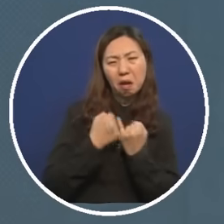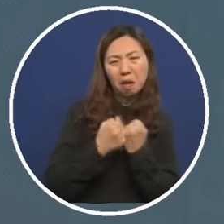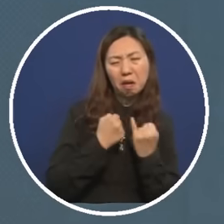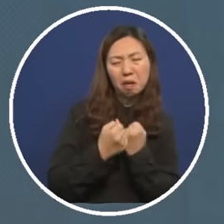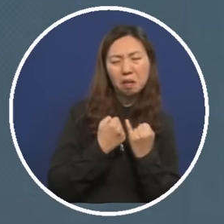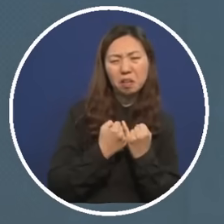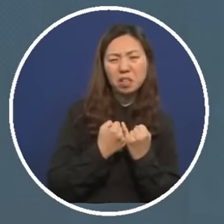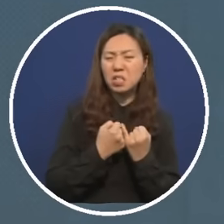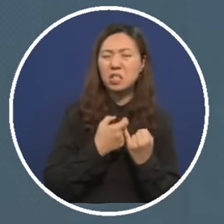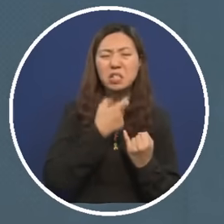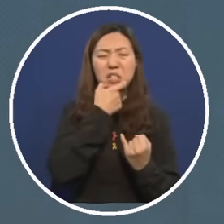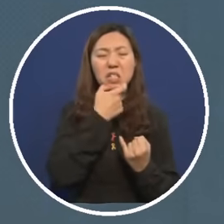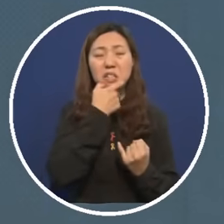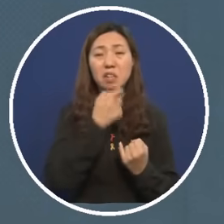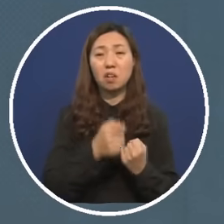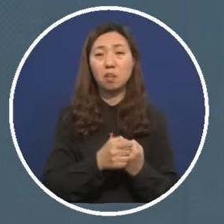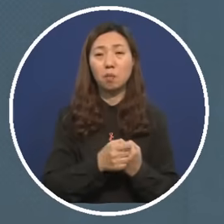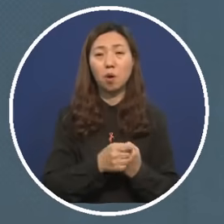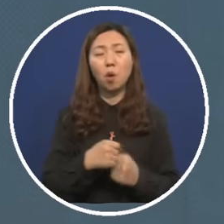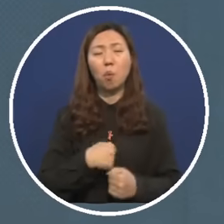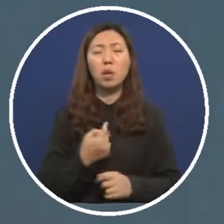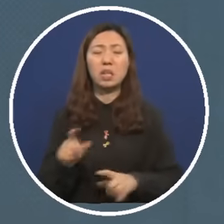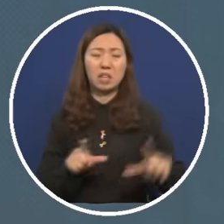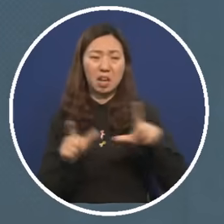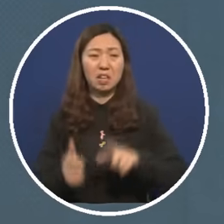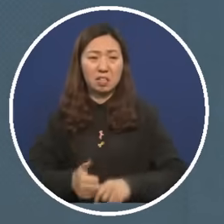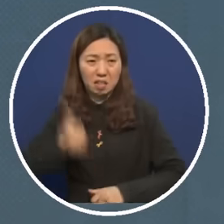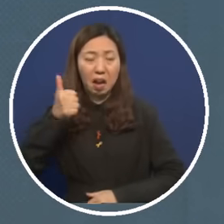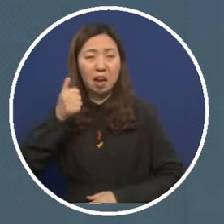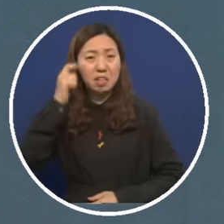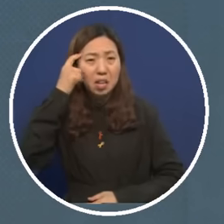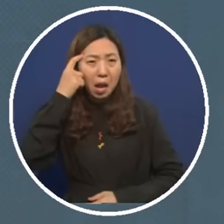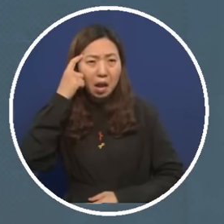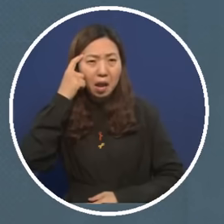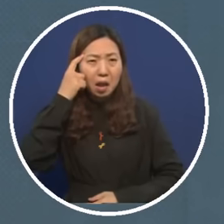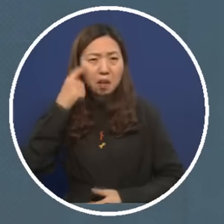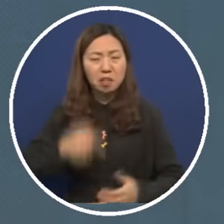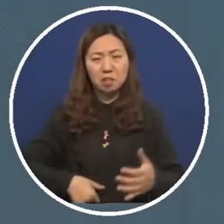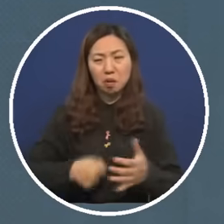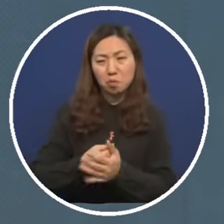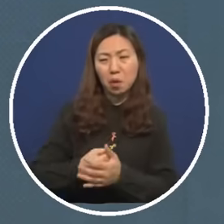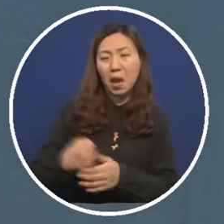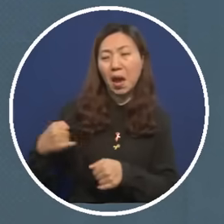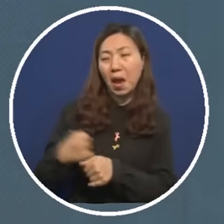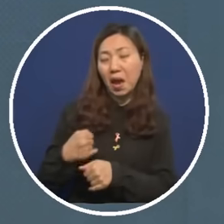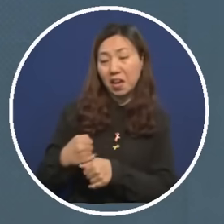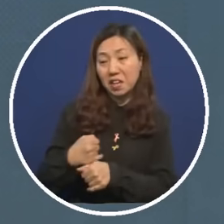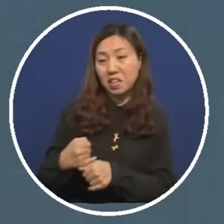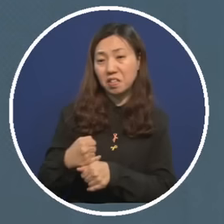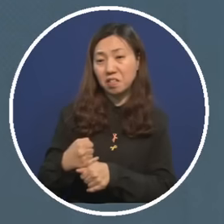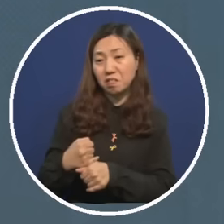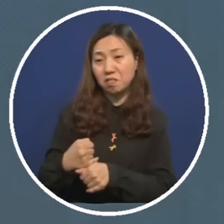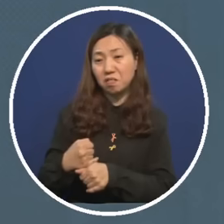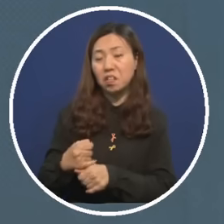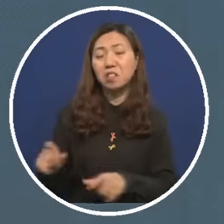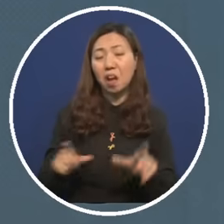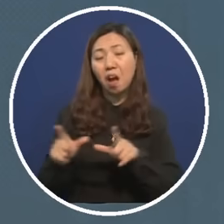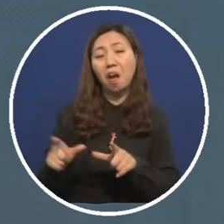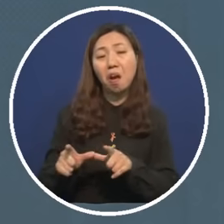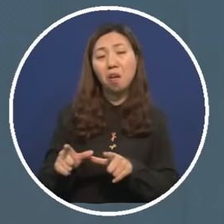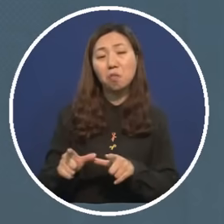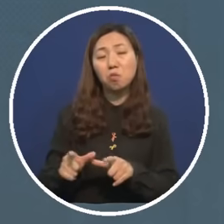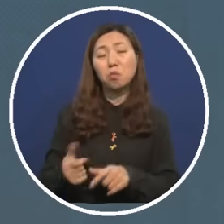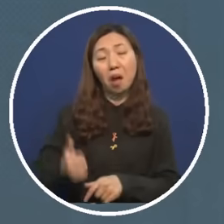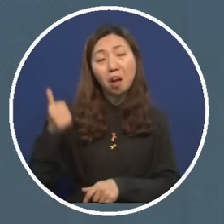되겠느냐? 그렇다면 혼자 사는 게 낫겠다. 그리고 남자친구 하나 사귀면서 살리면 낫겠다. 그러면 그냥 안녕히 계십시오 하면